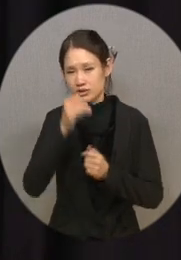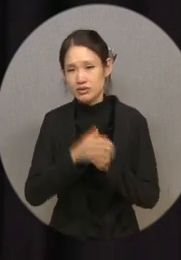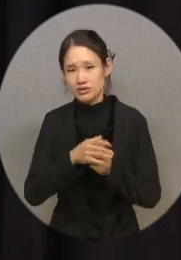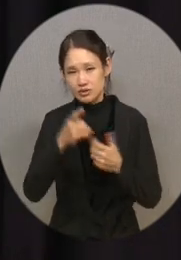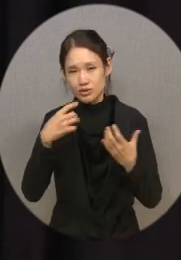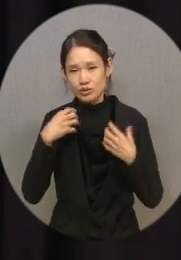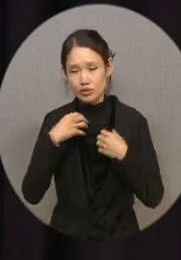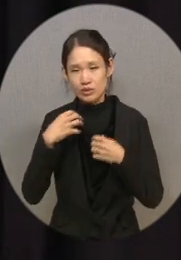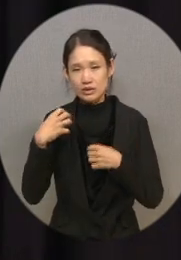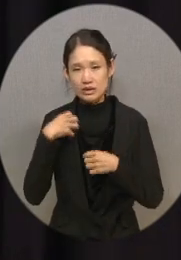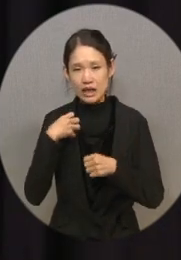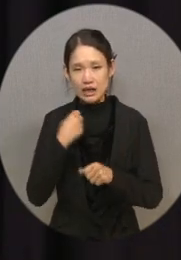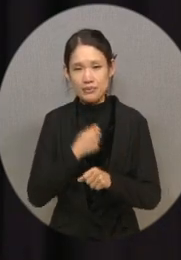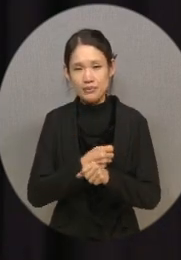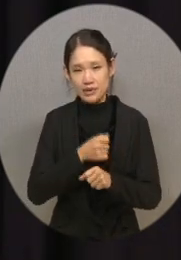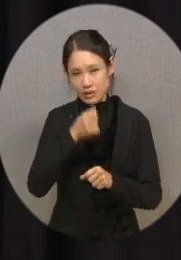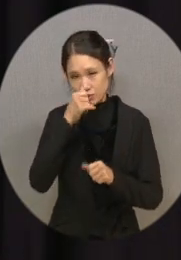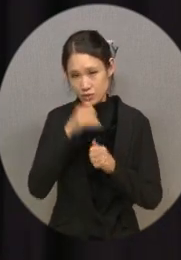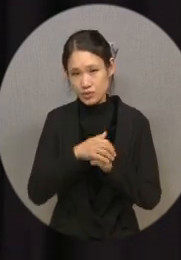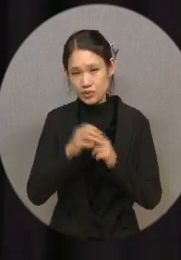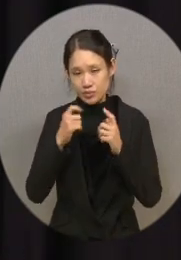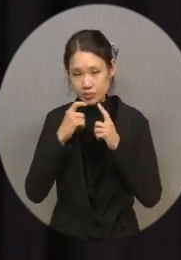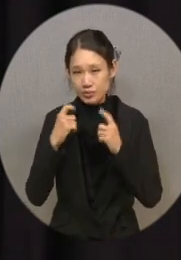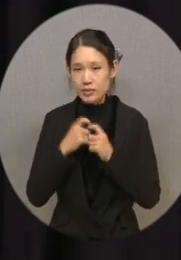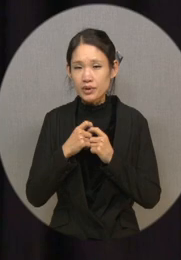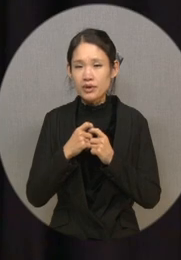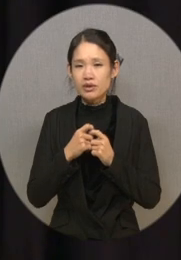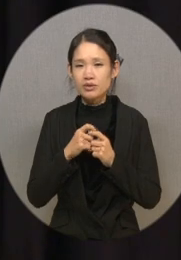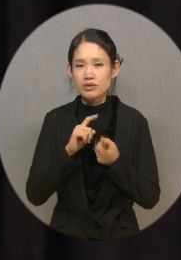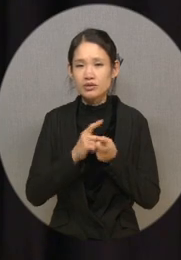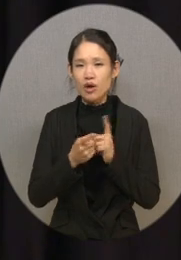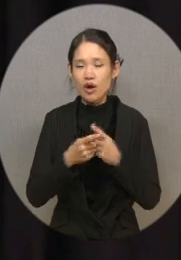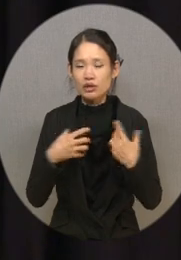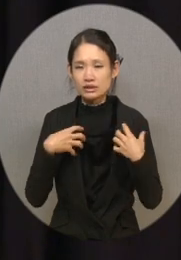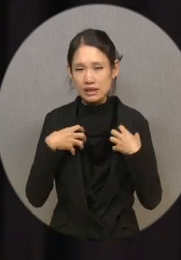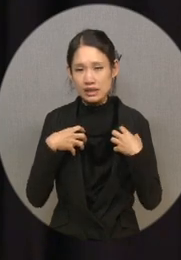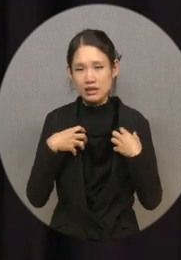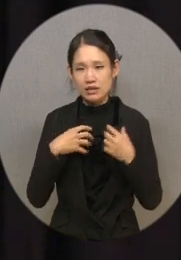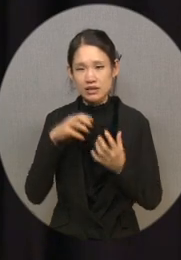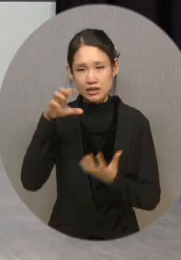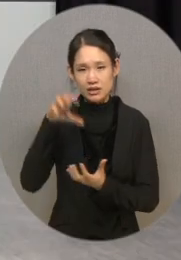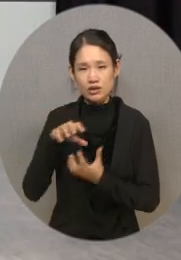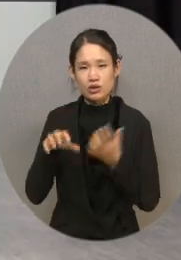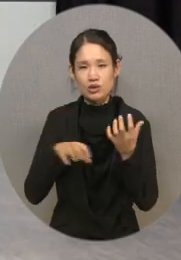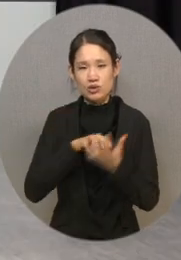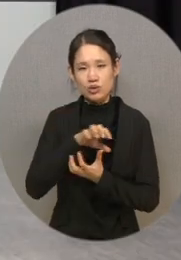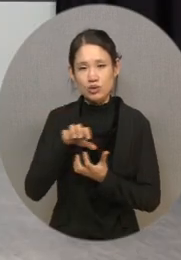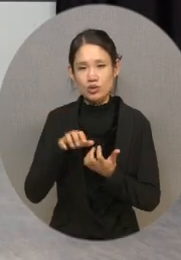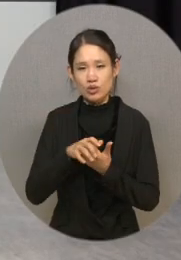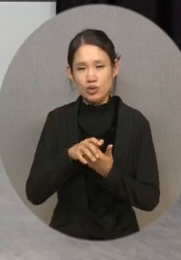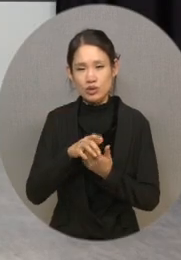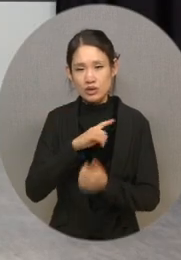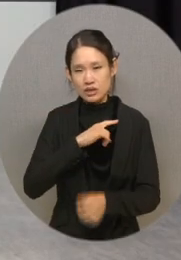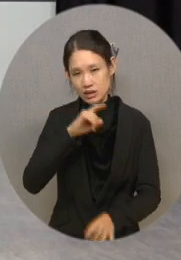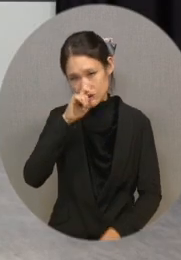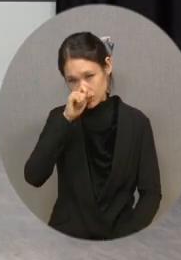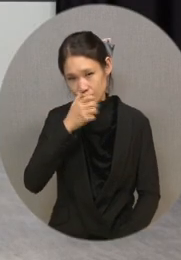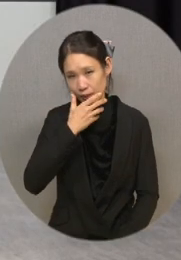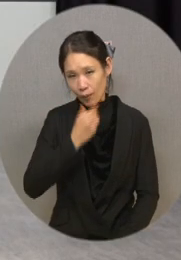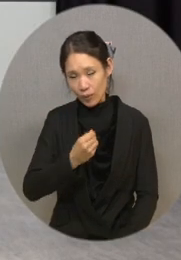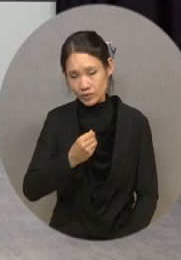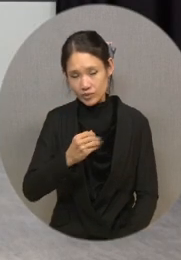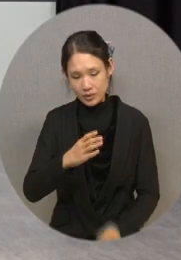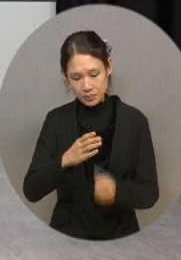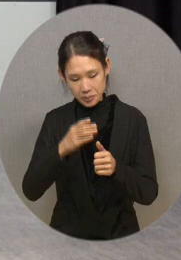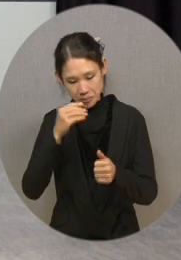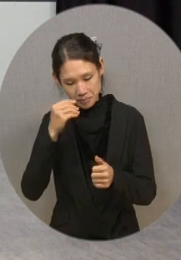정부가 책임질 몫이 있고요. 우리 민간 개인들이 책임질 몫을 융합한 정말 제일 좋은 복지 모델을 좀 우리가